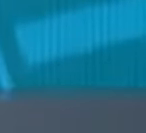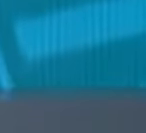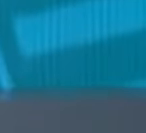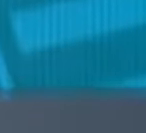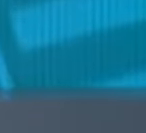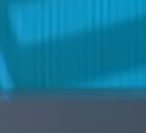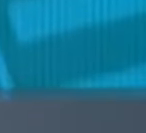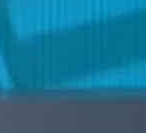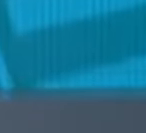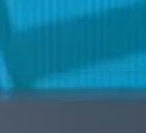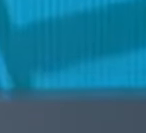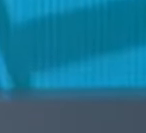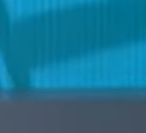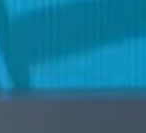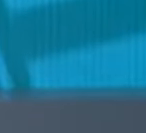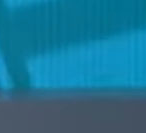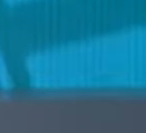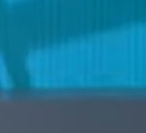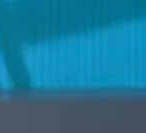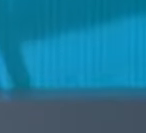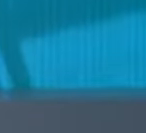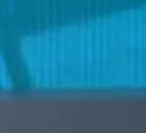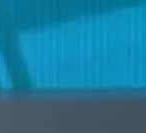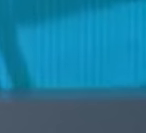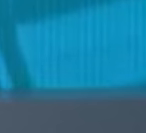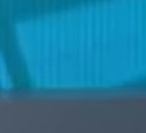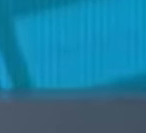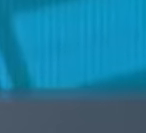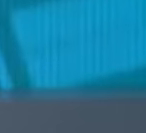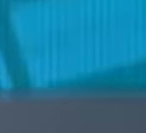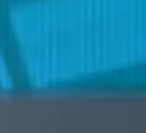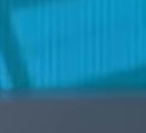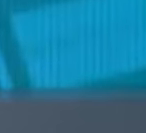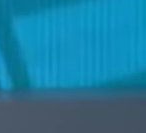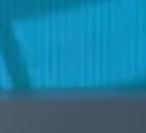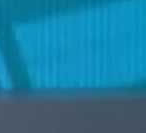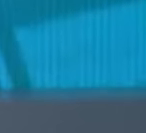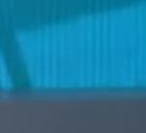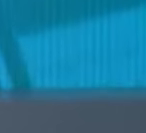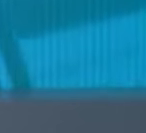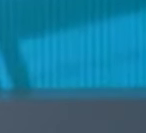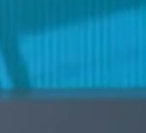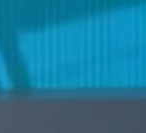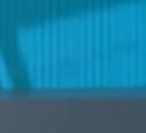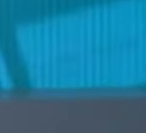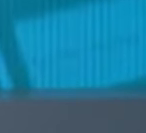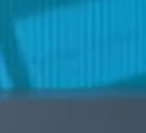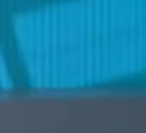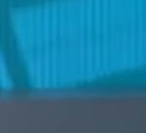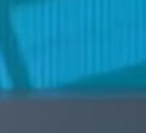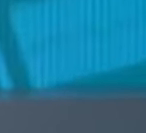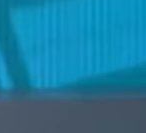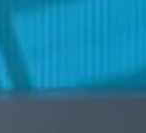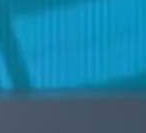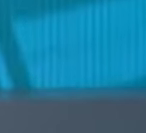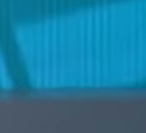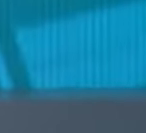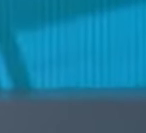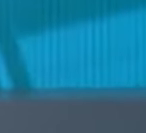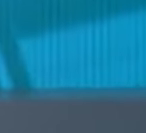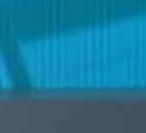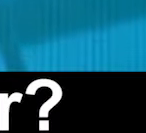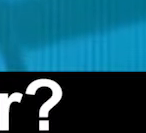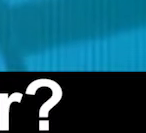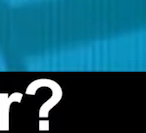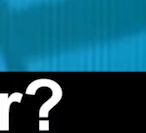Kaya pinipilit ko pa rin ignore yung mga sumbong sa akin. Hindi. Pipilitin ko pa rin mabuhay yung pamilya ko. Pero